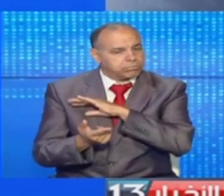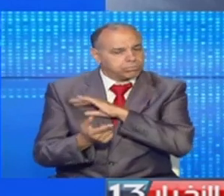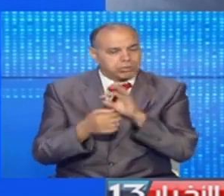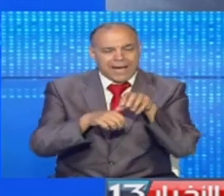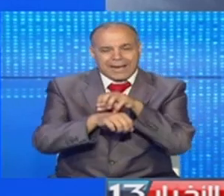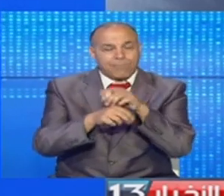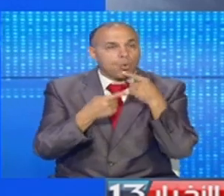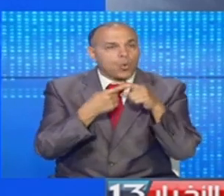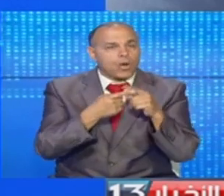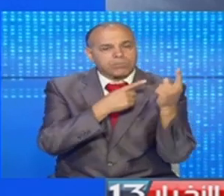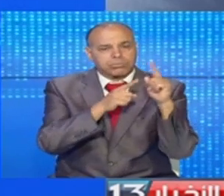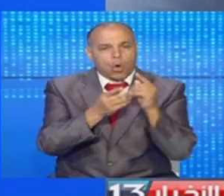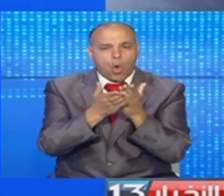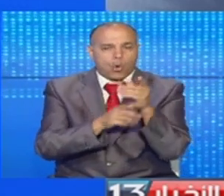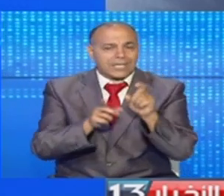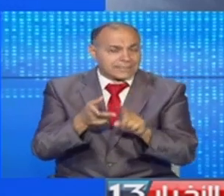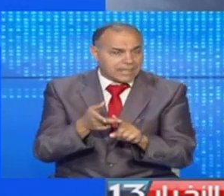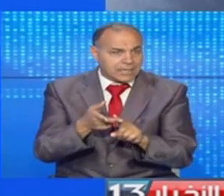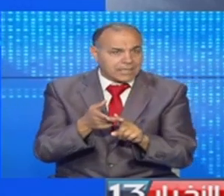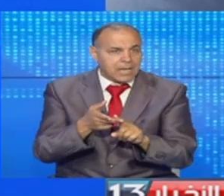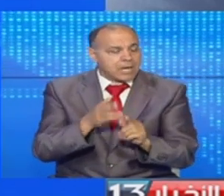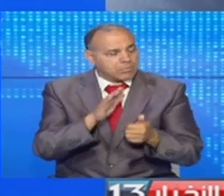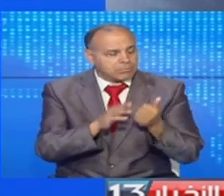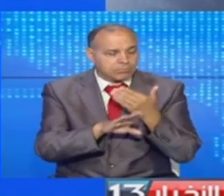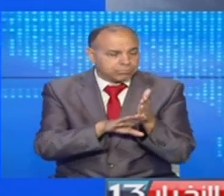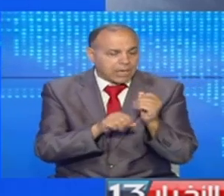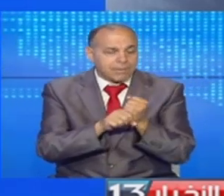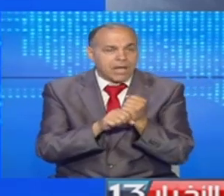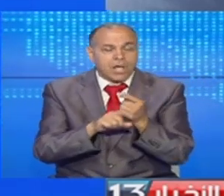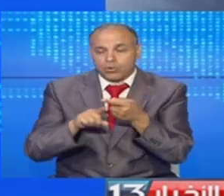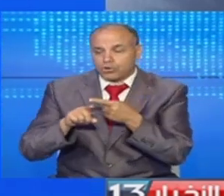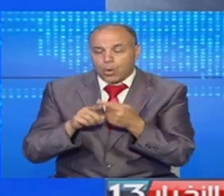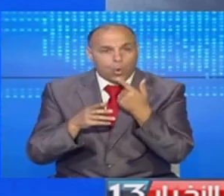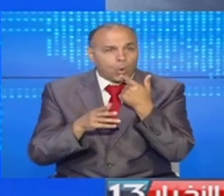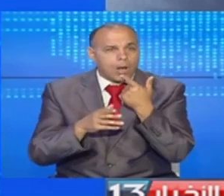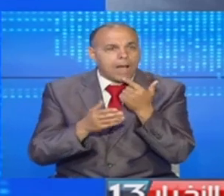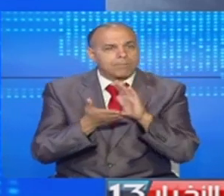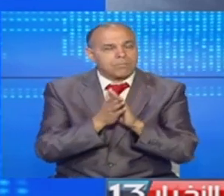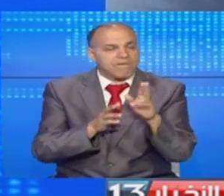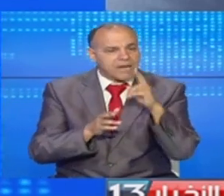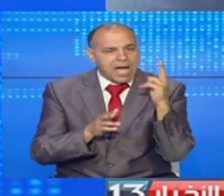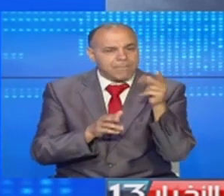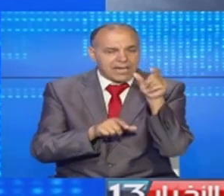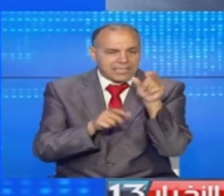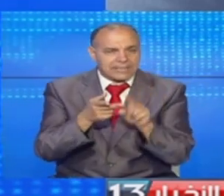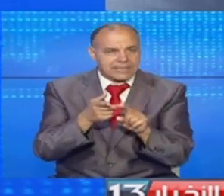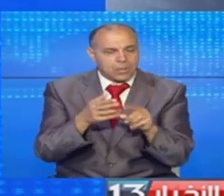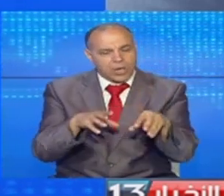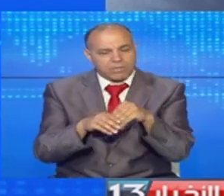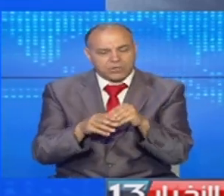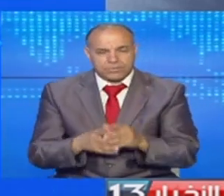الرابطة التونسية للدفاع عن حقوق الإنسان على إنجازه بشراكة مع المنظمة الدولية إنسانية